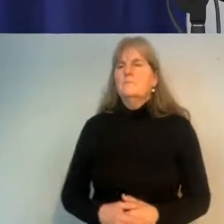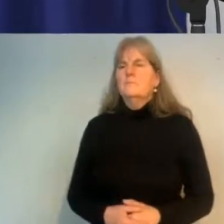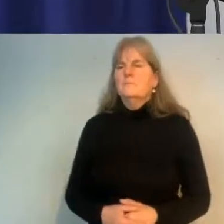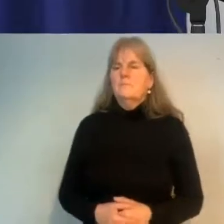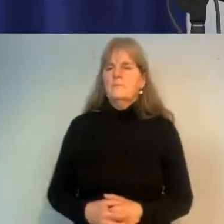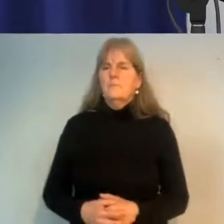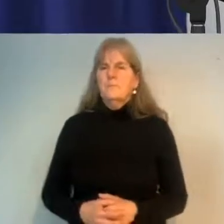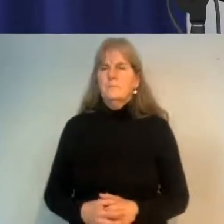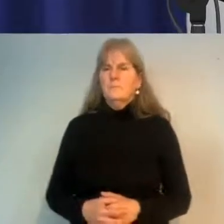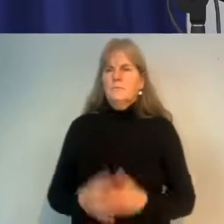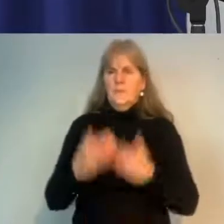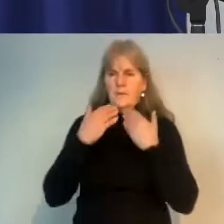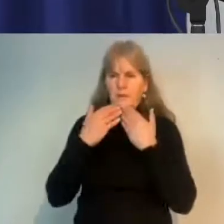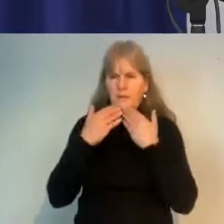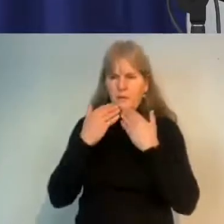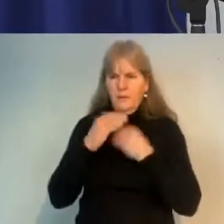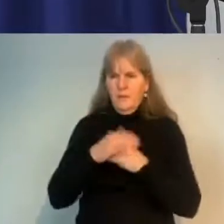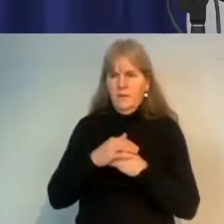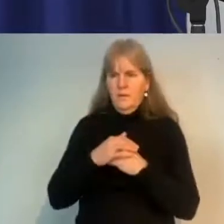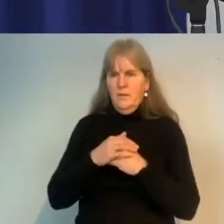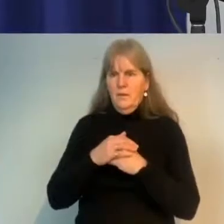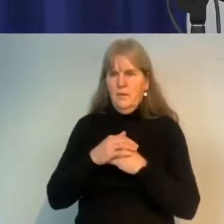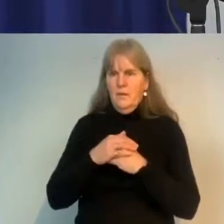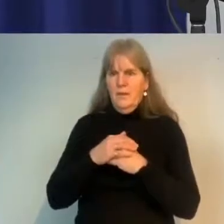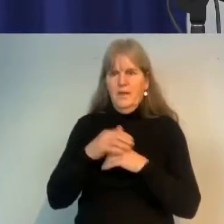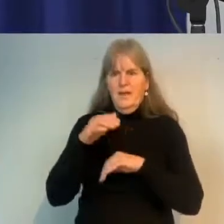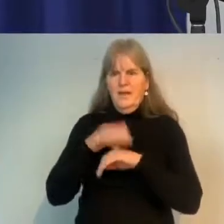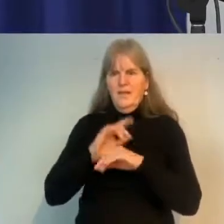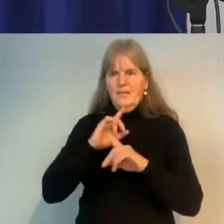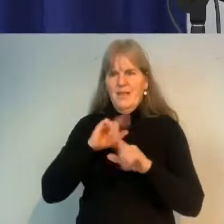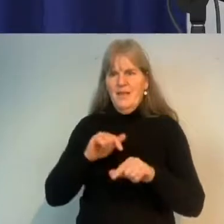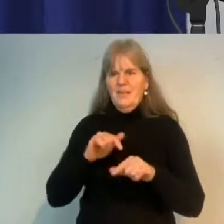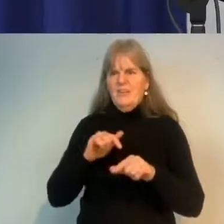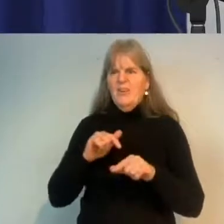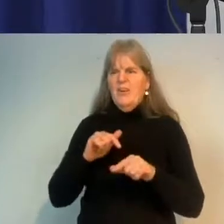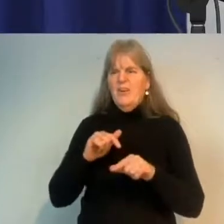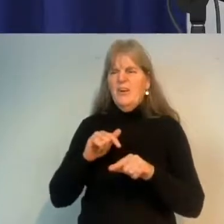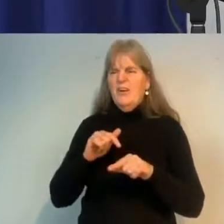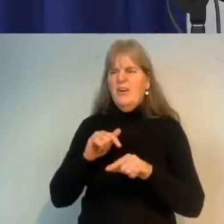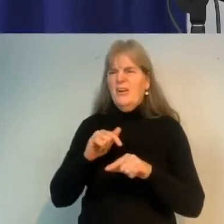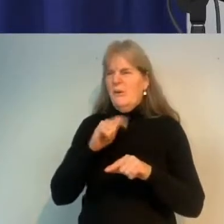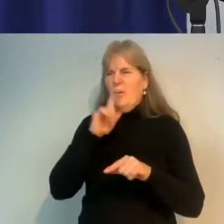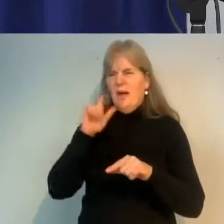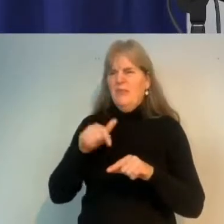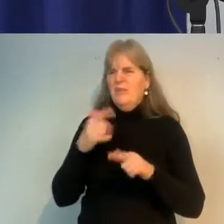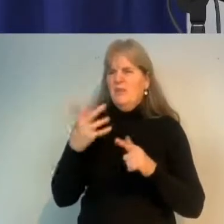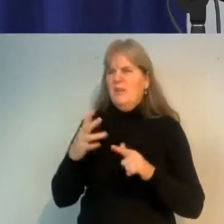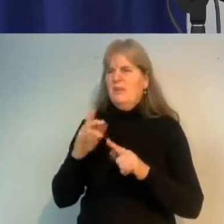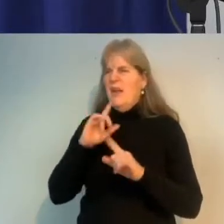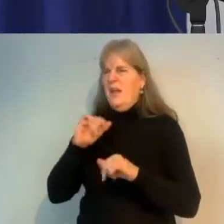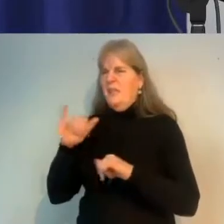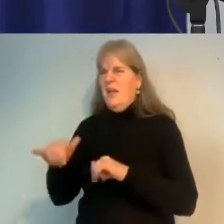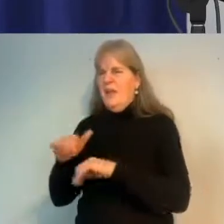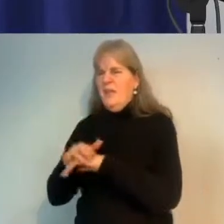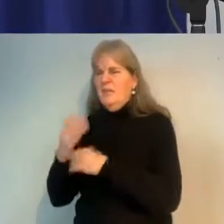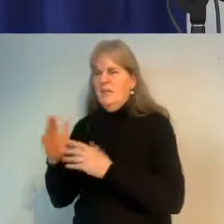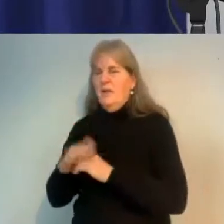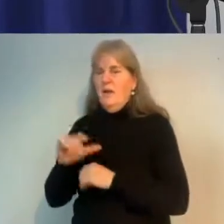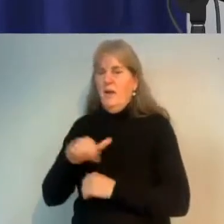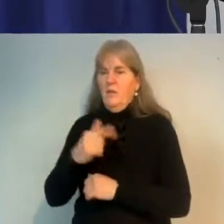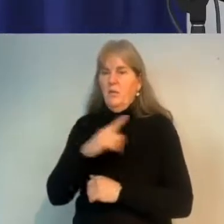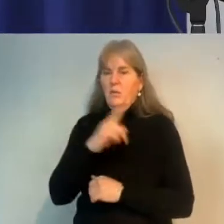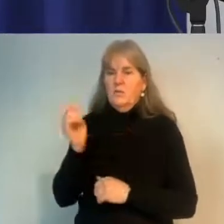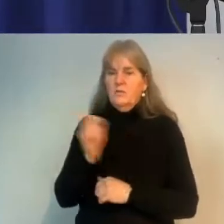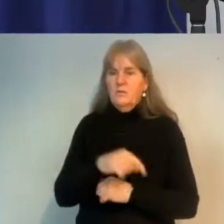Thank you. I won't ask you to repeat in English, Dr. Elliott, as you did answer that question previously. Une autre question, Laurie?